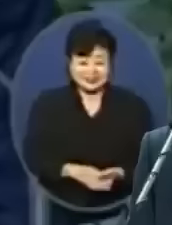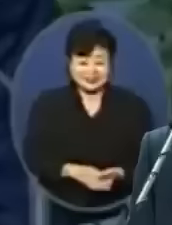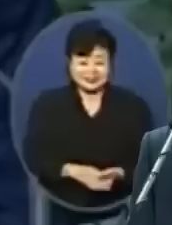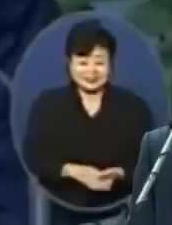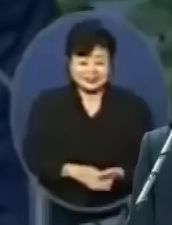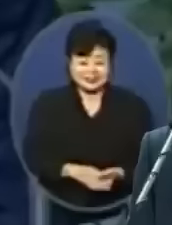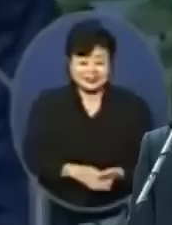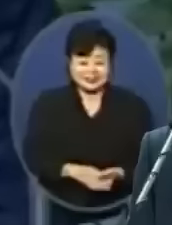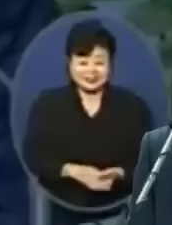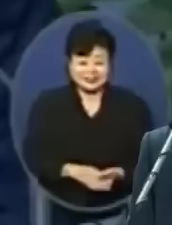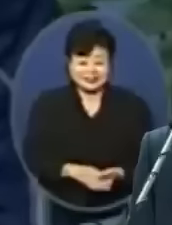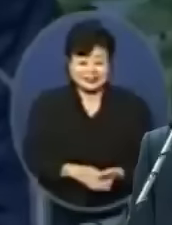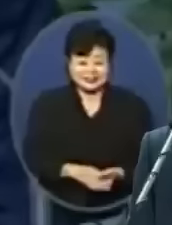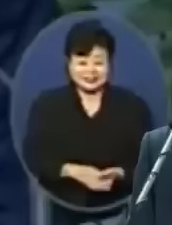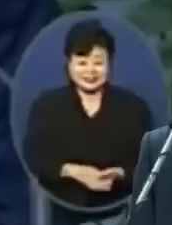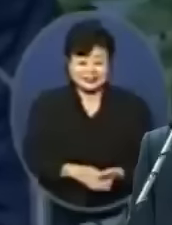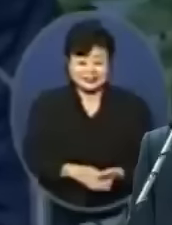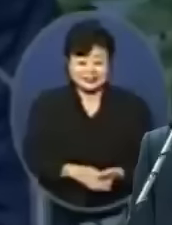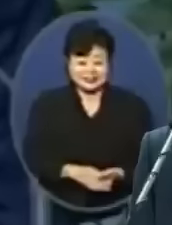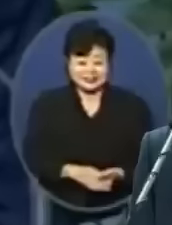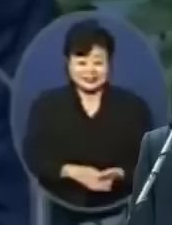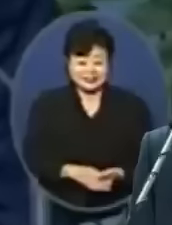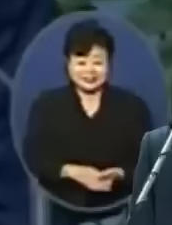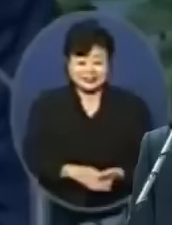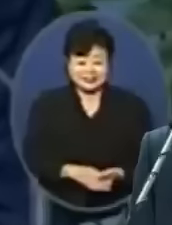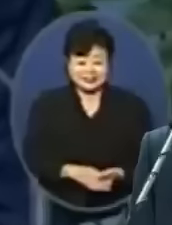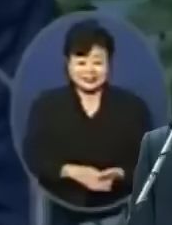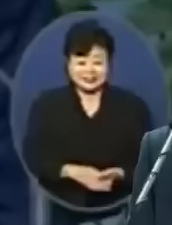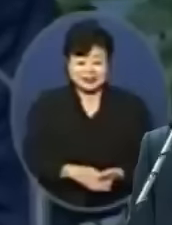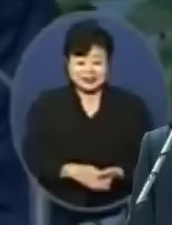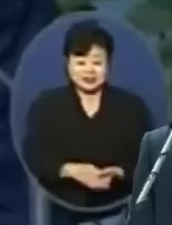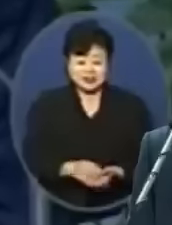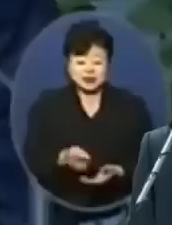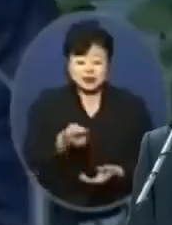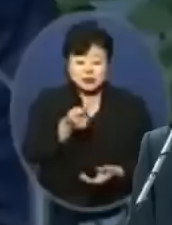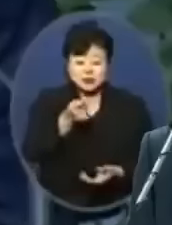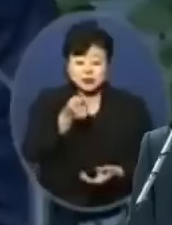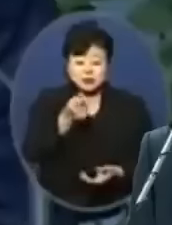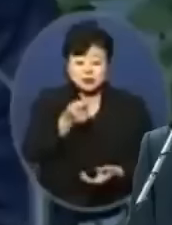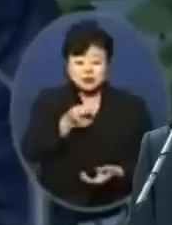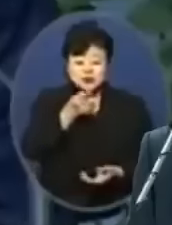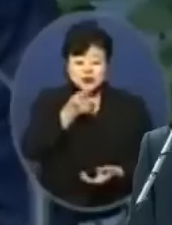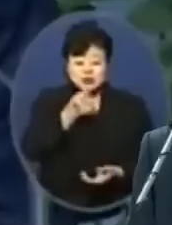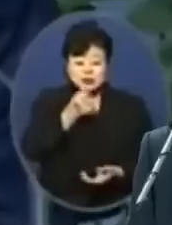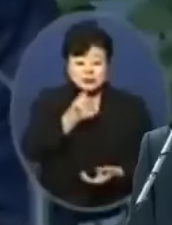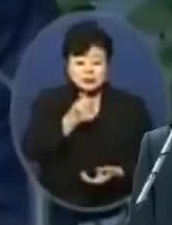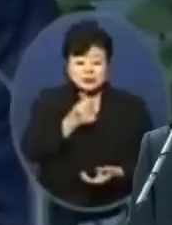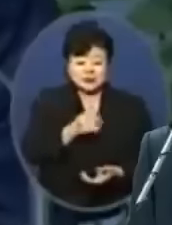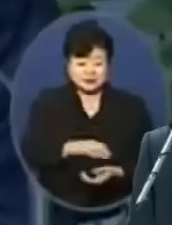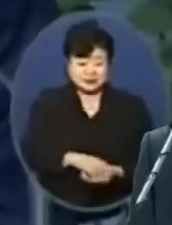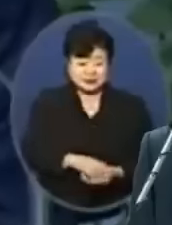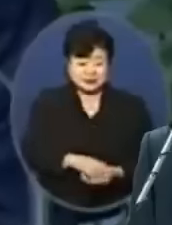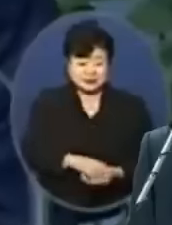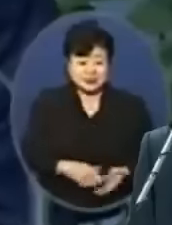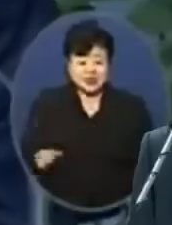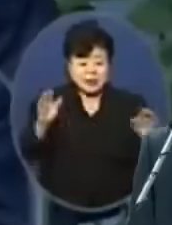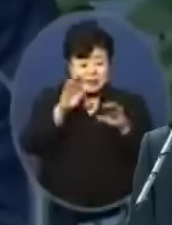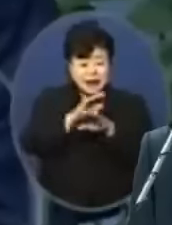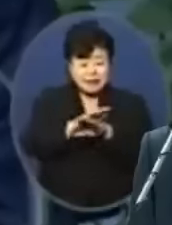세수대야 얼마 안 된 분량밖에 안 됩니다. 저는 습관이 이상이 들어서 밤에